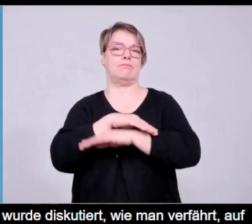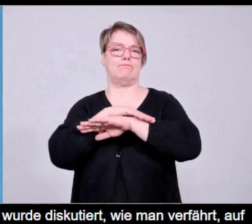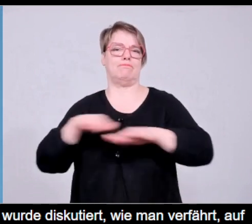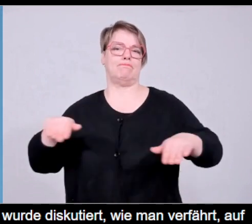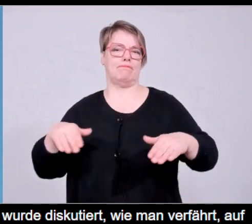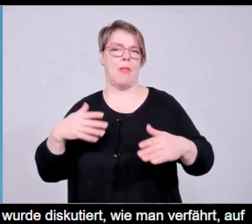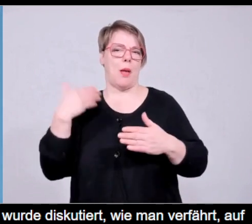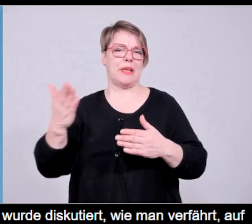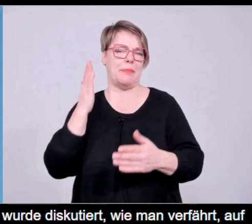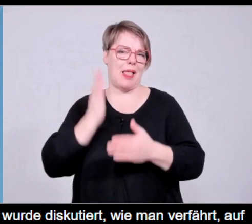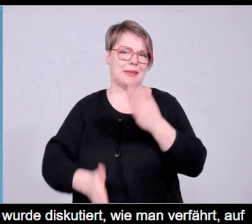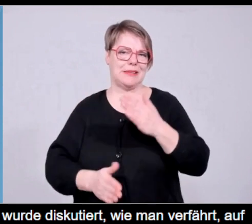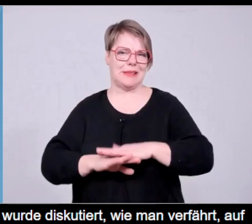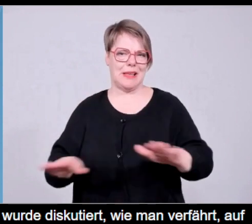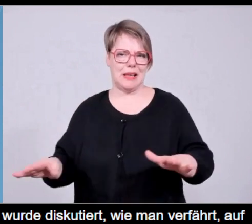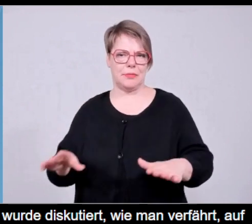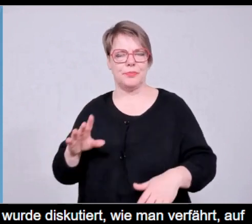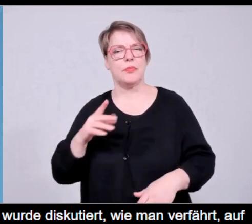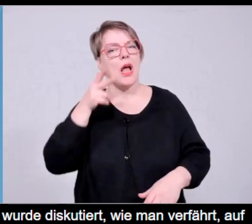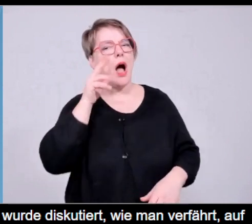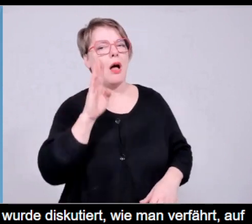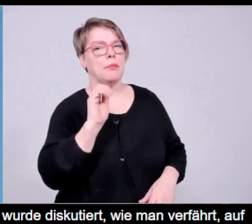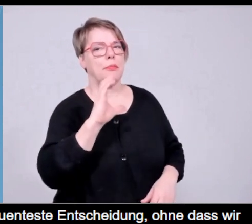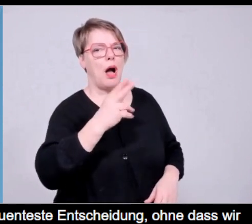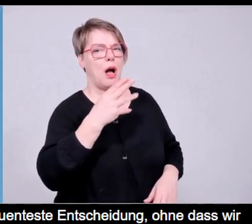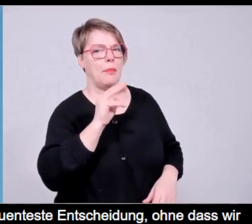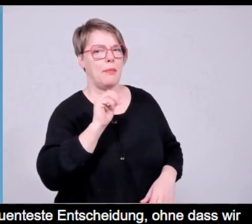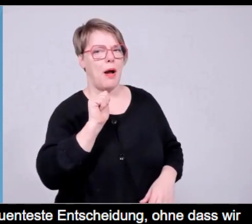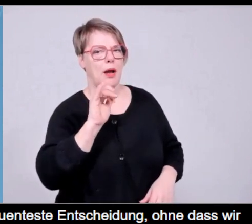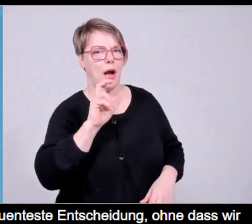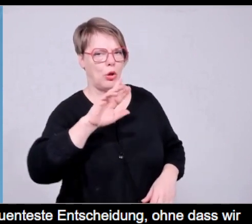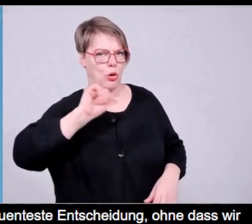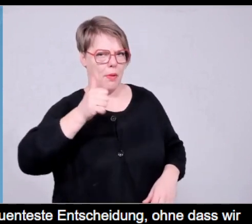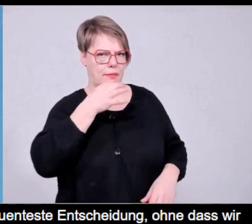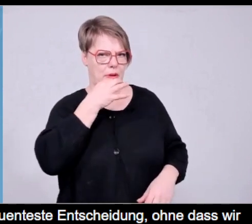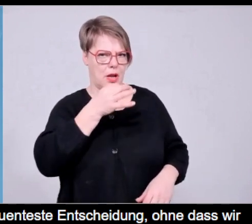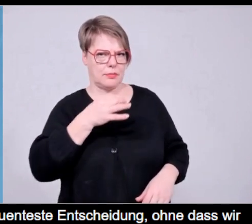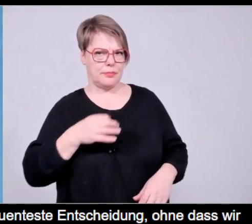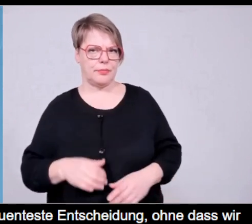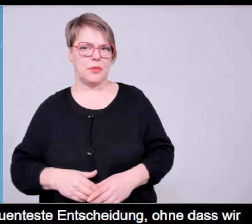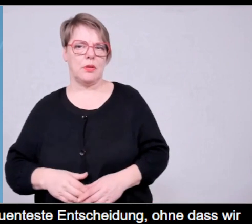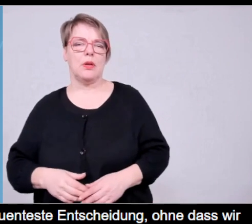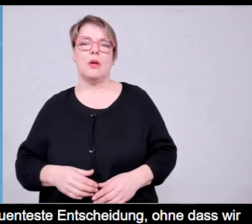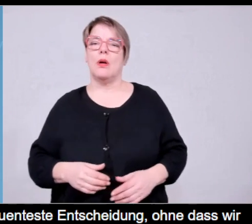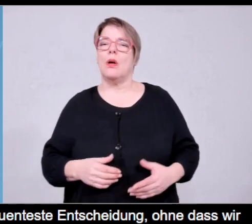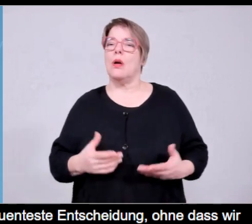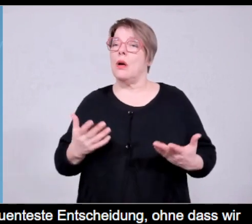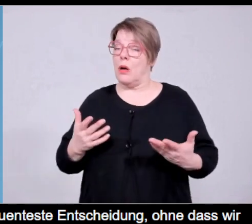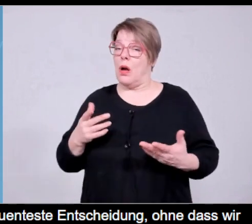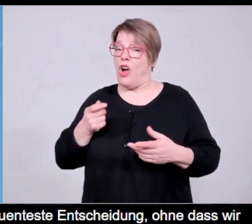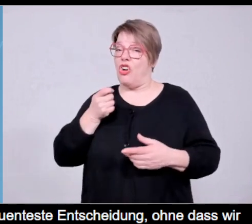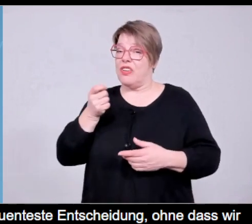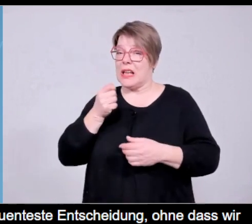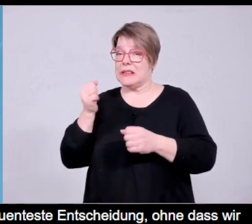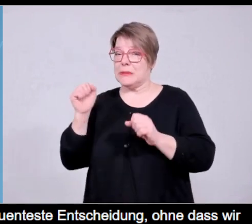weil sein Finanzamt sagt, dass das eh dauert, ohne Ende. Also es sind ja nicht bloß die Steuerberater, die nicht nachkommen, oder?